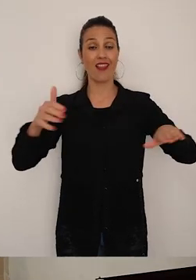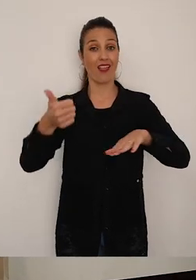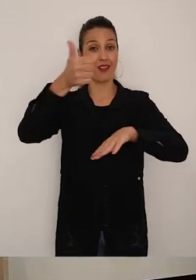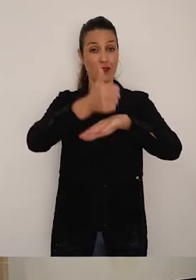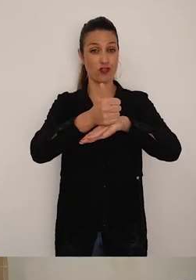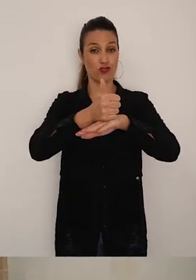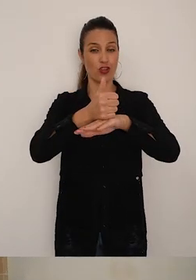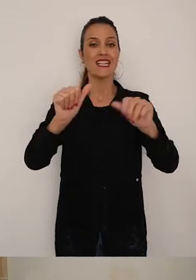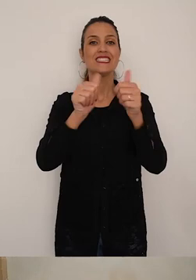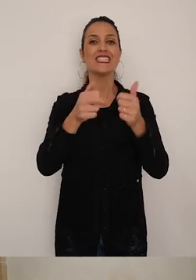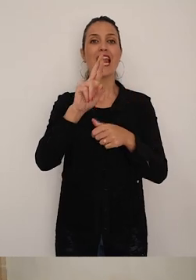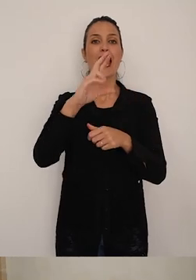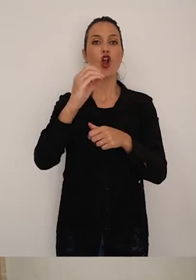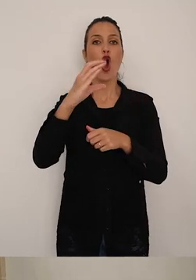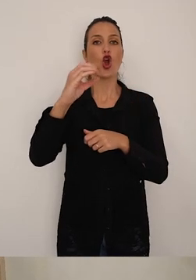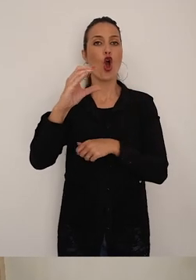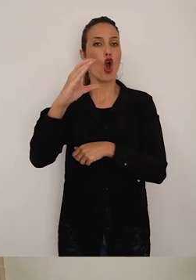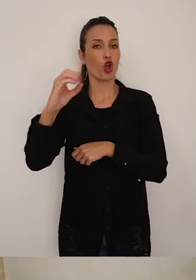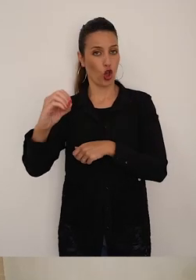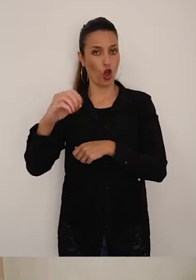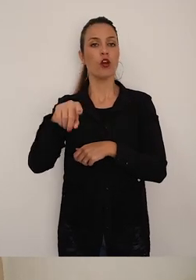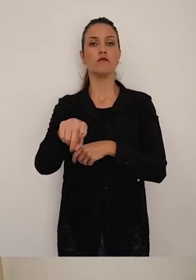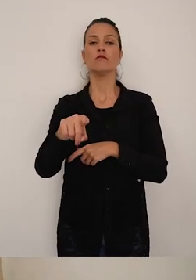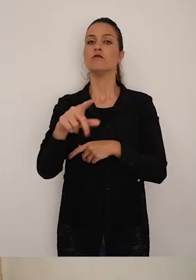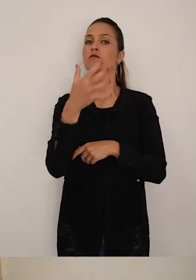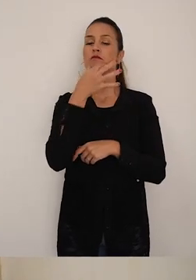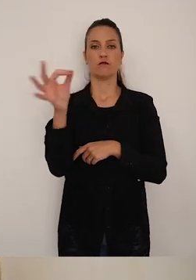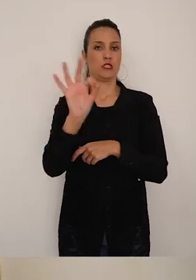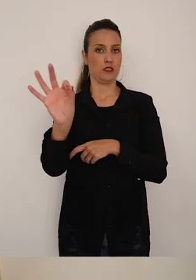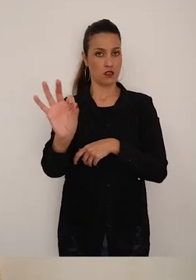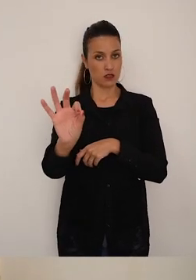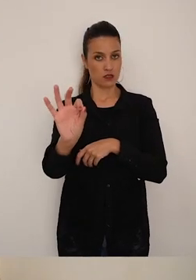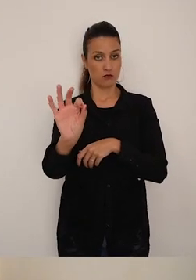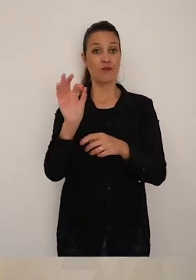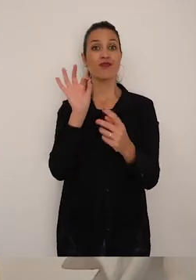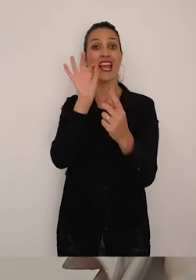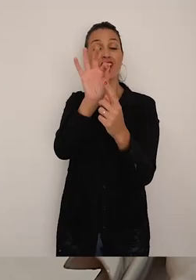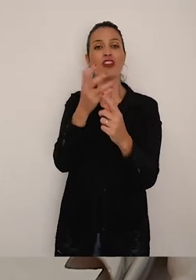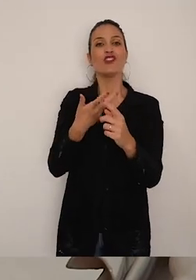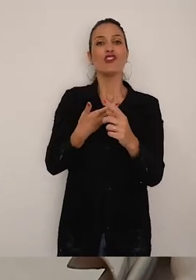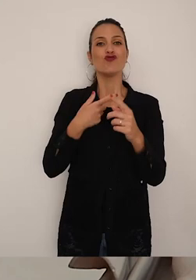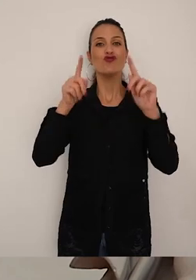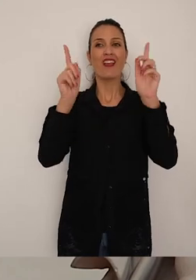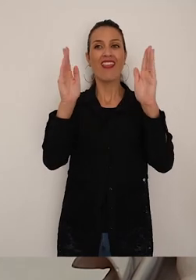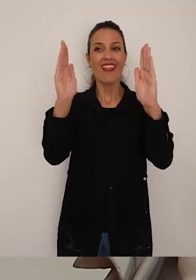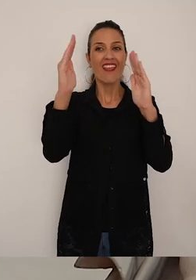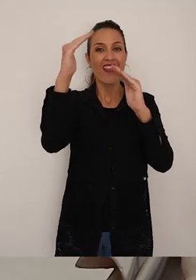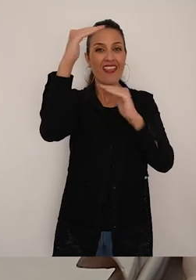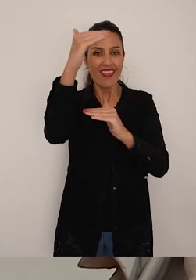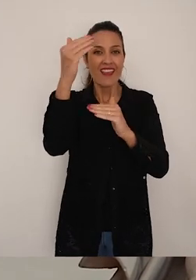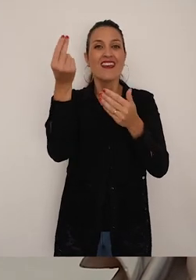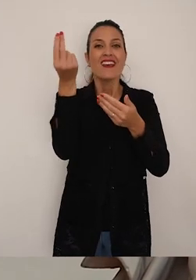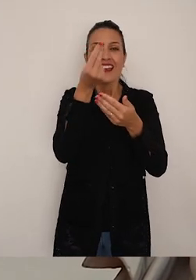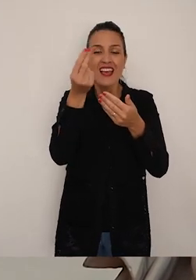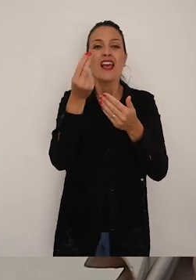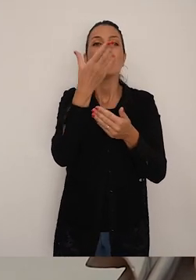L'altare maggiore, in stile rococò, colpisce per la sua elaborata bellezza e presenta al centro un'antica effigie della Santissima